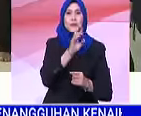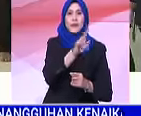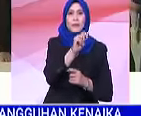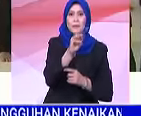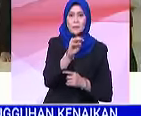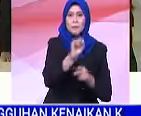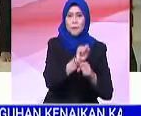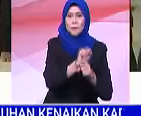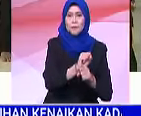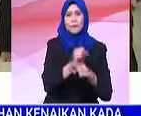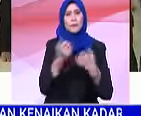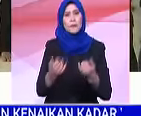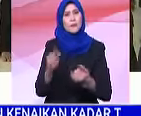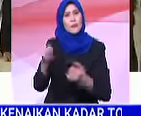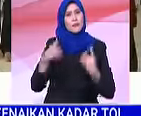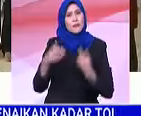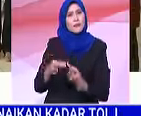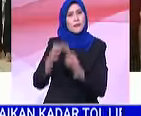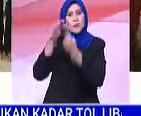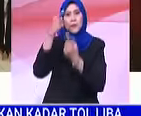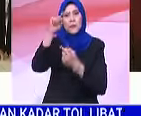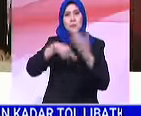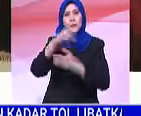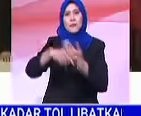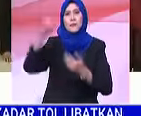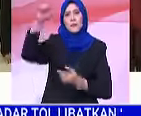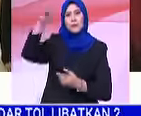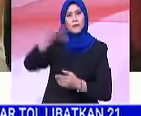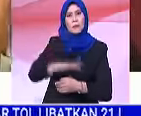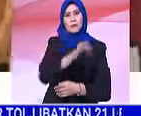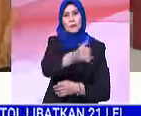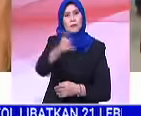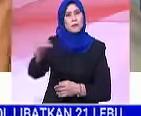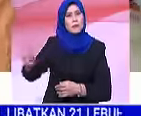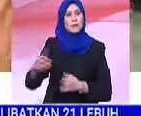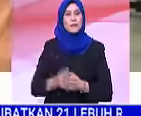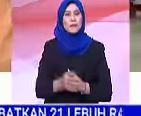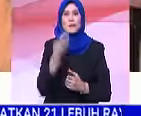Tawau, mungkin ada keistimewaan tersendiri bagi Jelajah Ramadan kali ini, Puan? Ya, alhamdulillah.